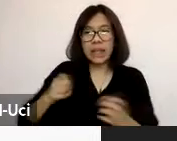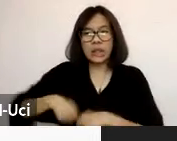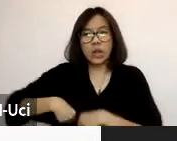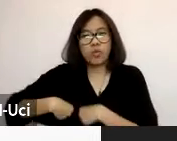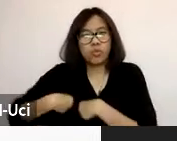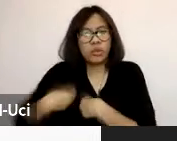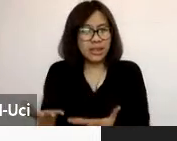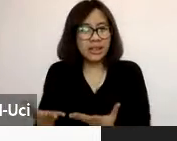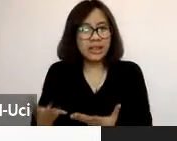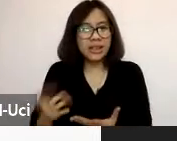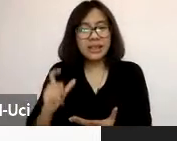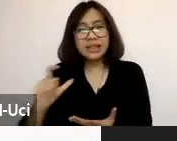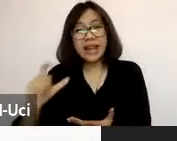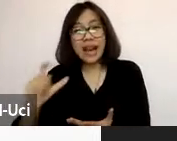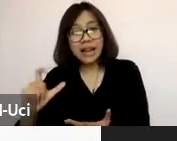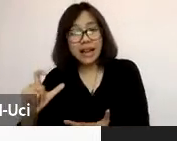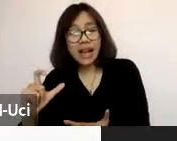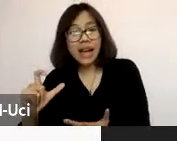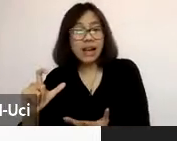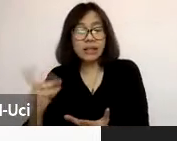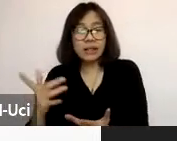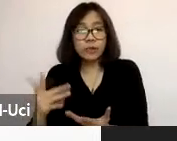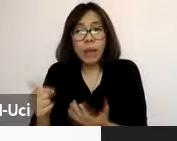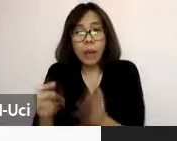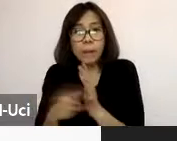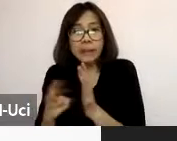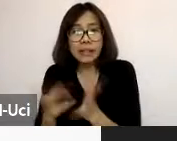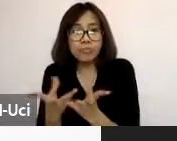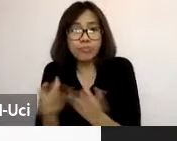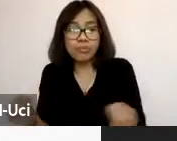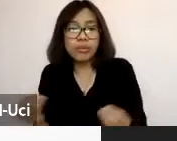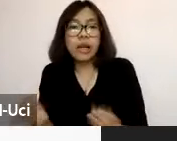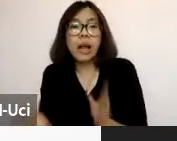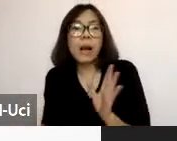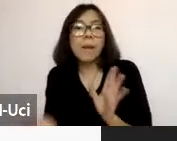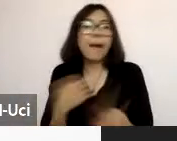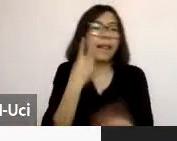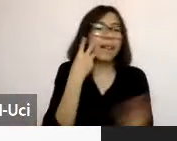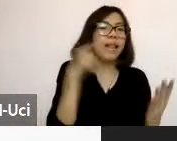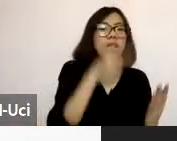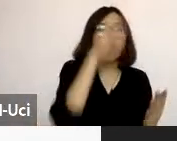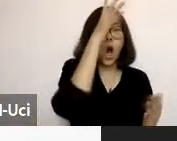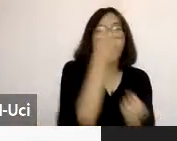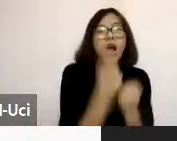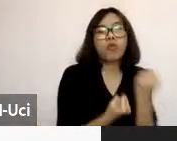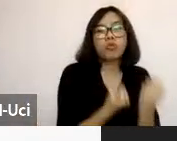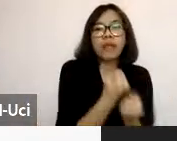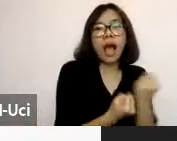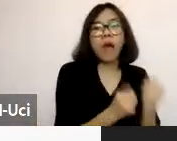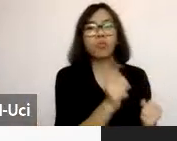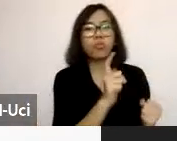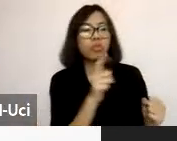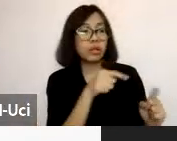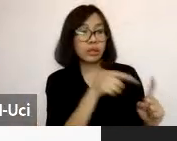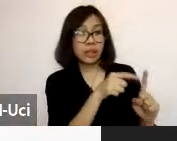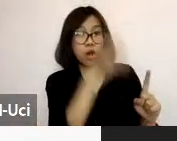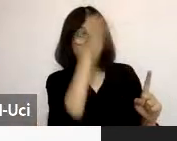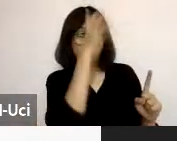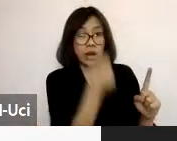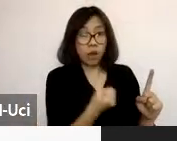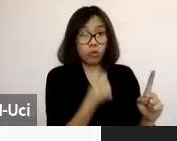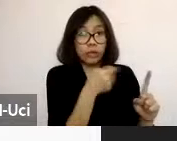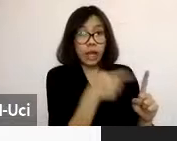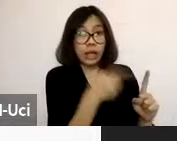pertama adalah kembali ke pelaku usaha ini yang disebut dengan Komplain Komplain kepada